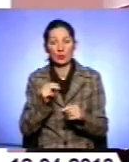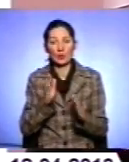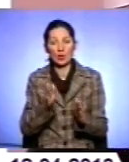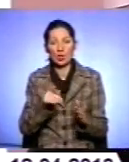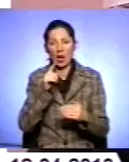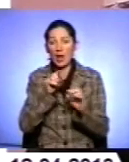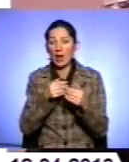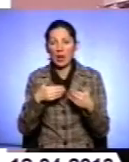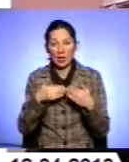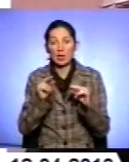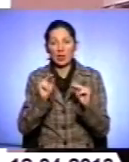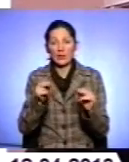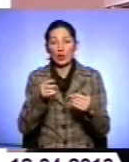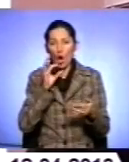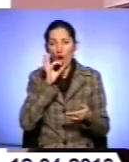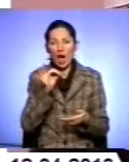відверто кажучи,